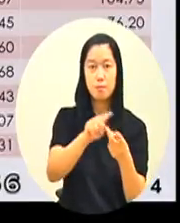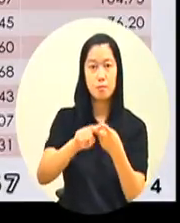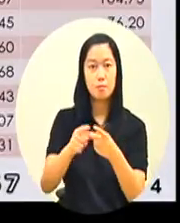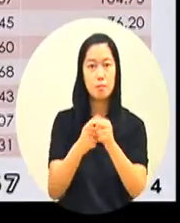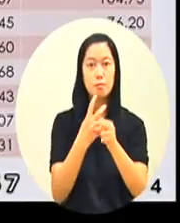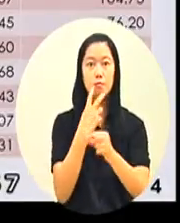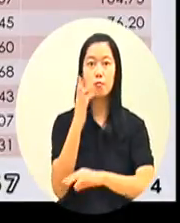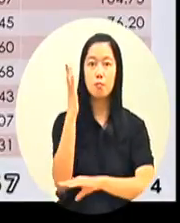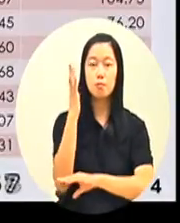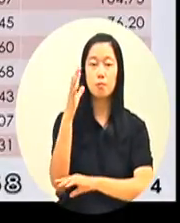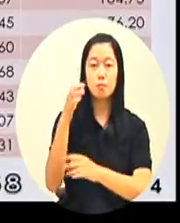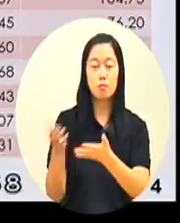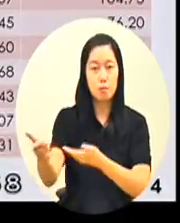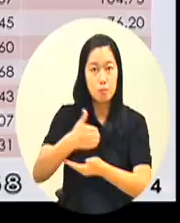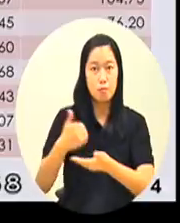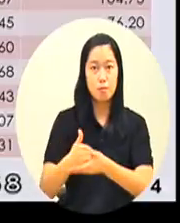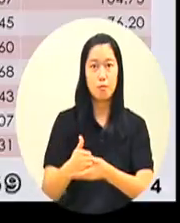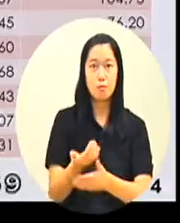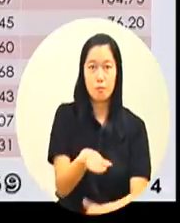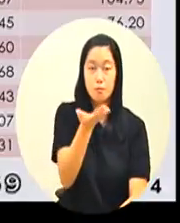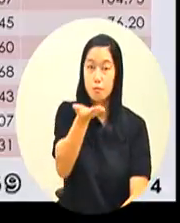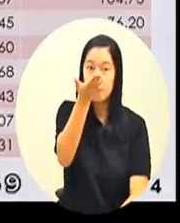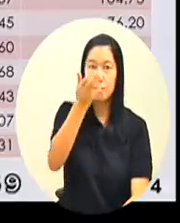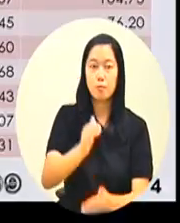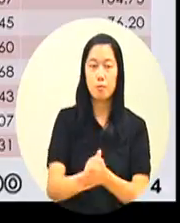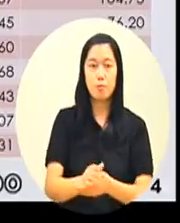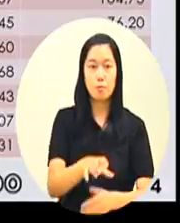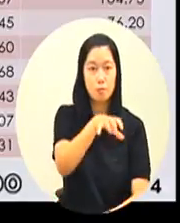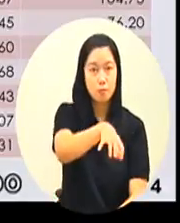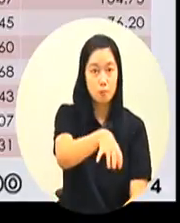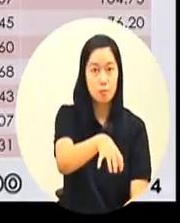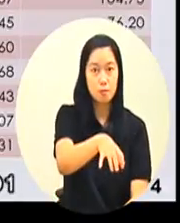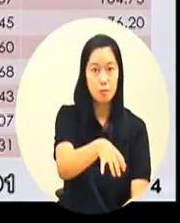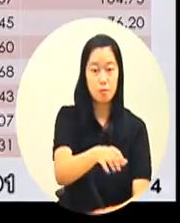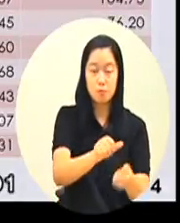税，上面几项是地方税，下头的